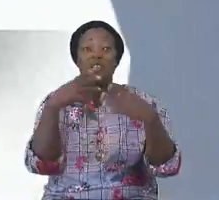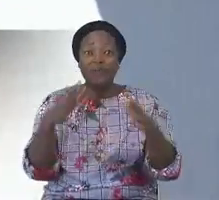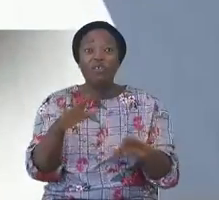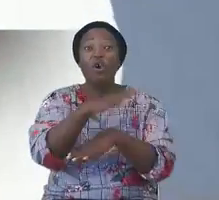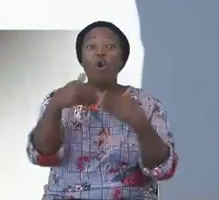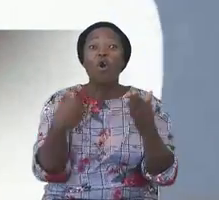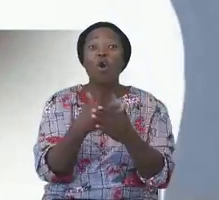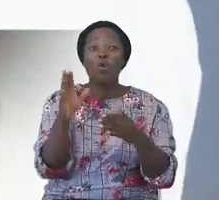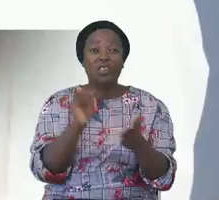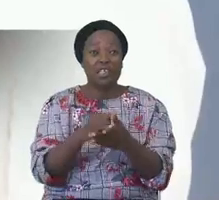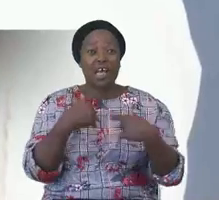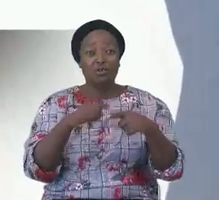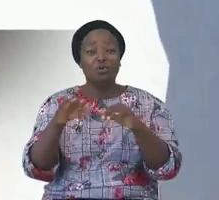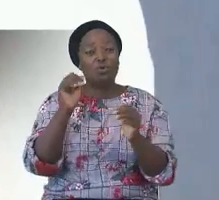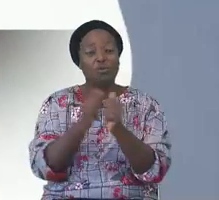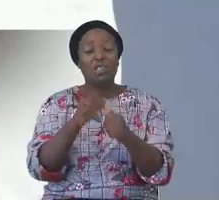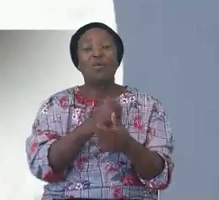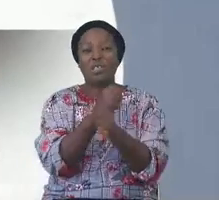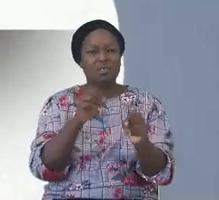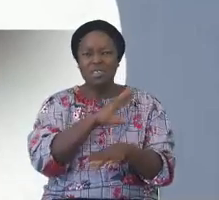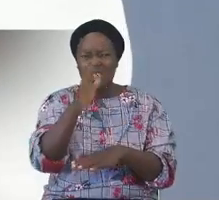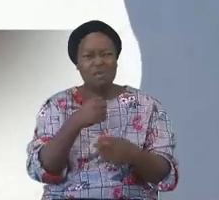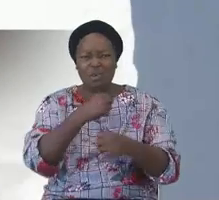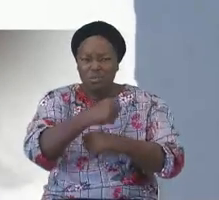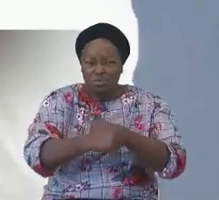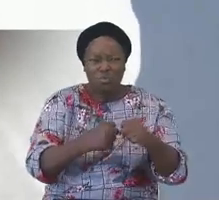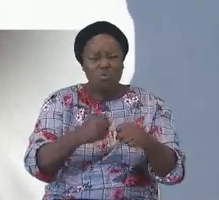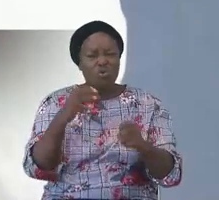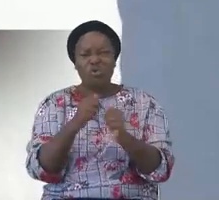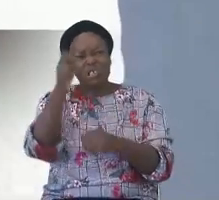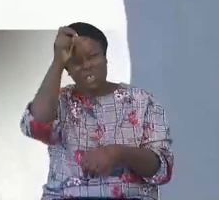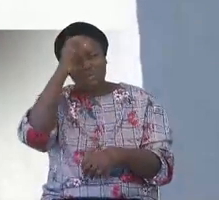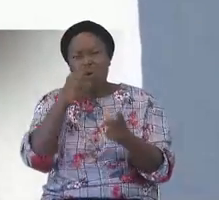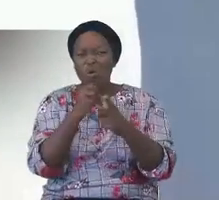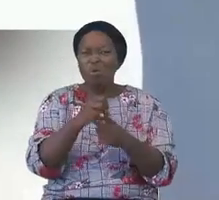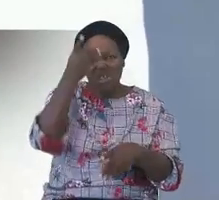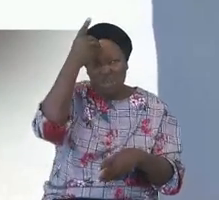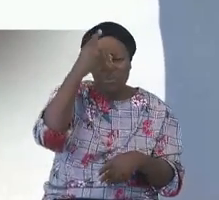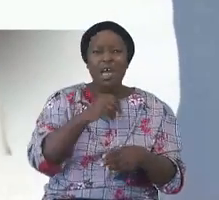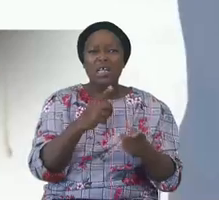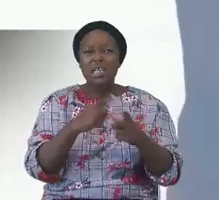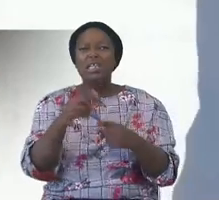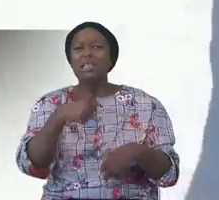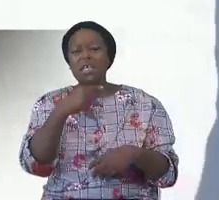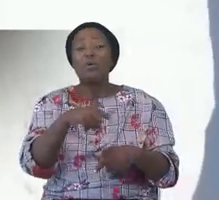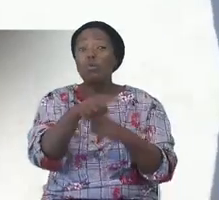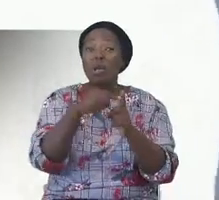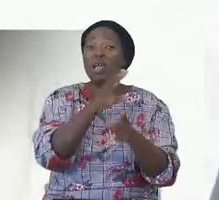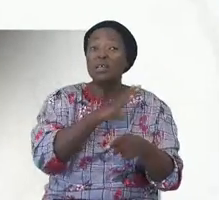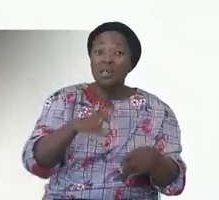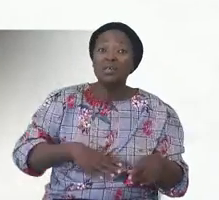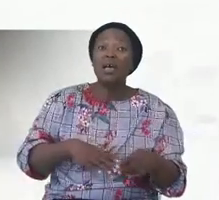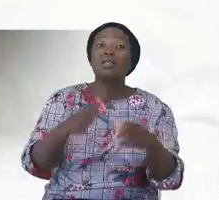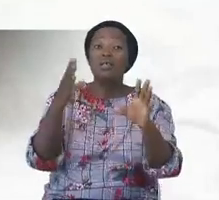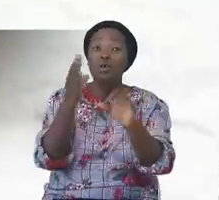sur la croix qu'il a achevé tout ce qui concerne notre rédemption. Et il n'a pas lutté avec Satan ou